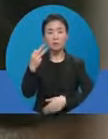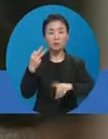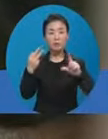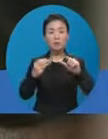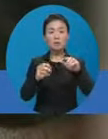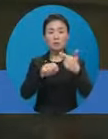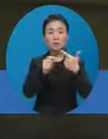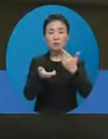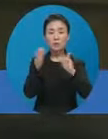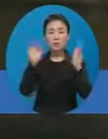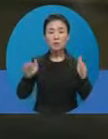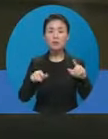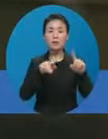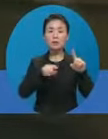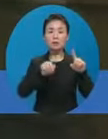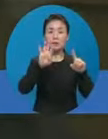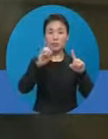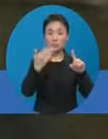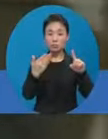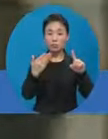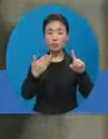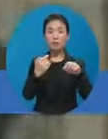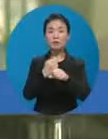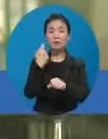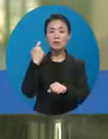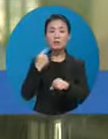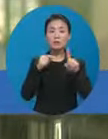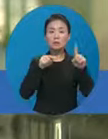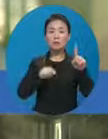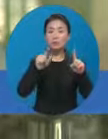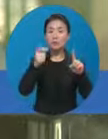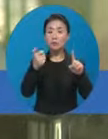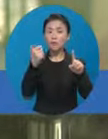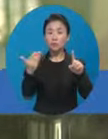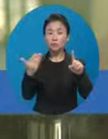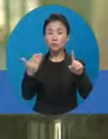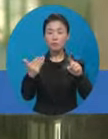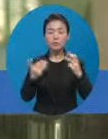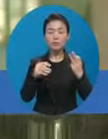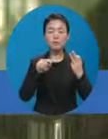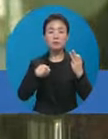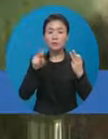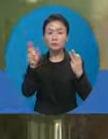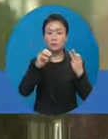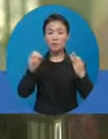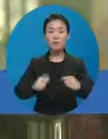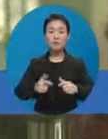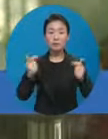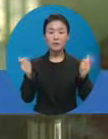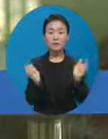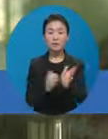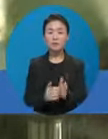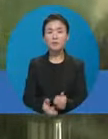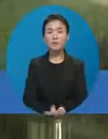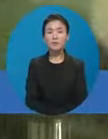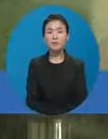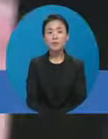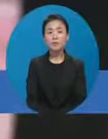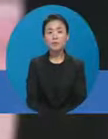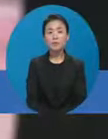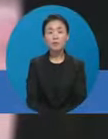상반기 1.49 권에서 작년 3 환기 1.69 권으로 13.2% 나 증가했습니다